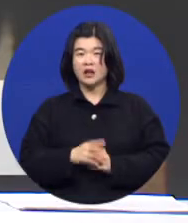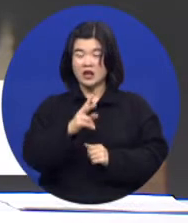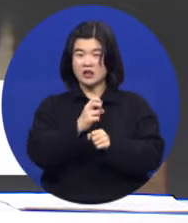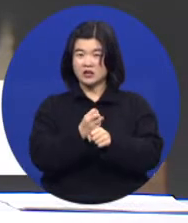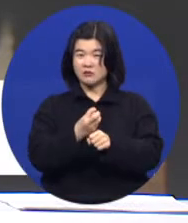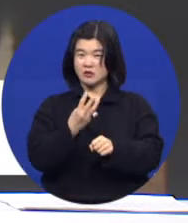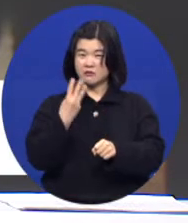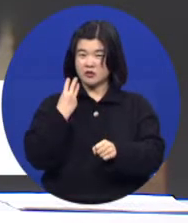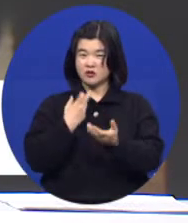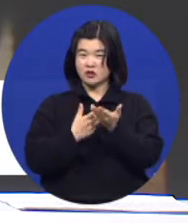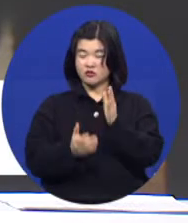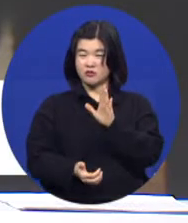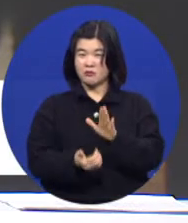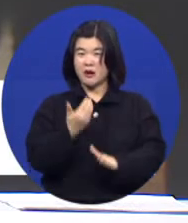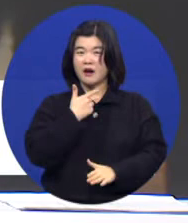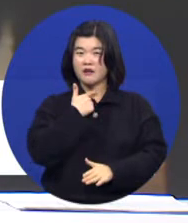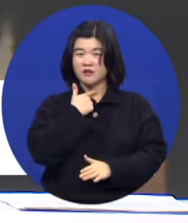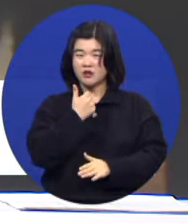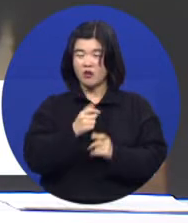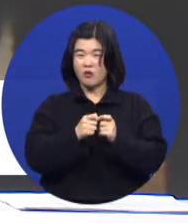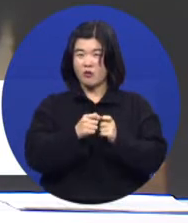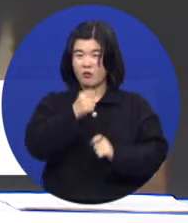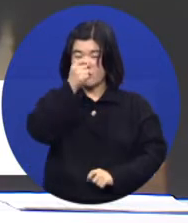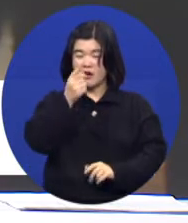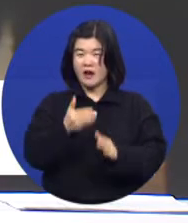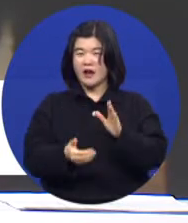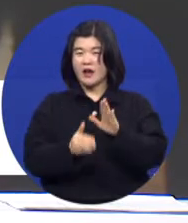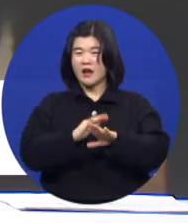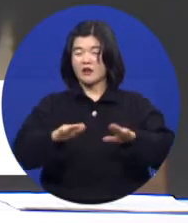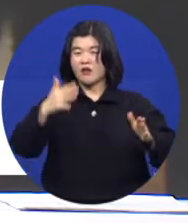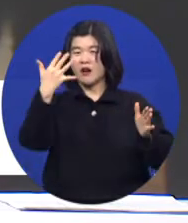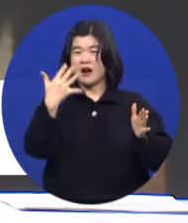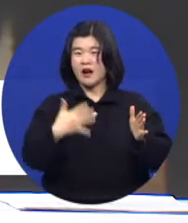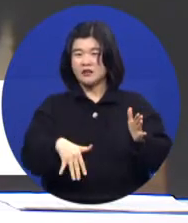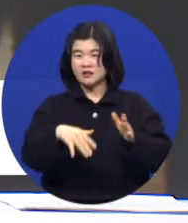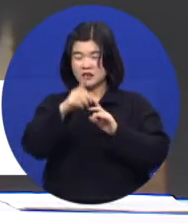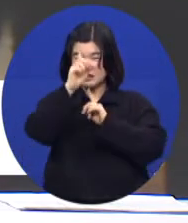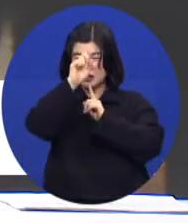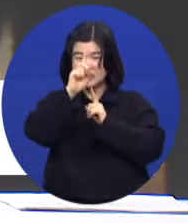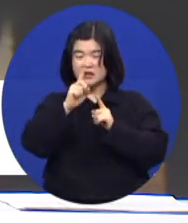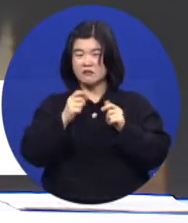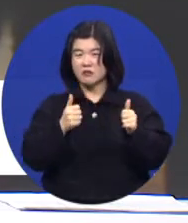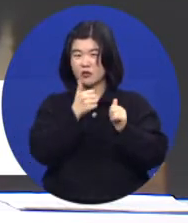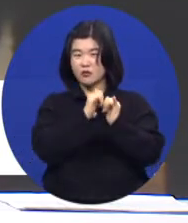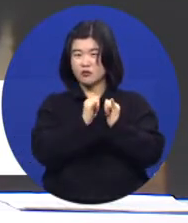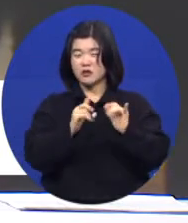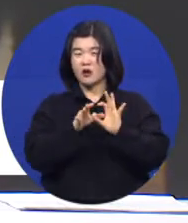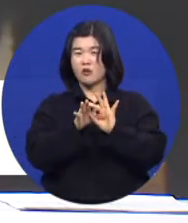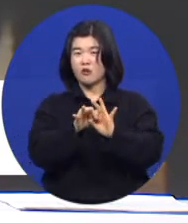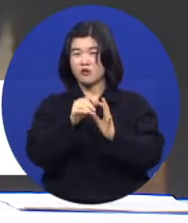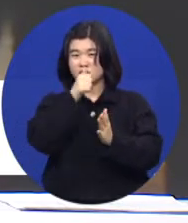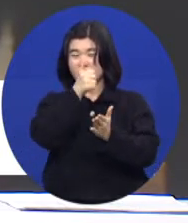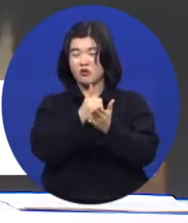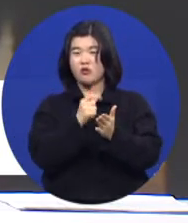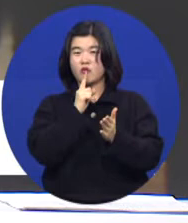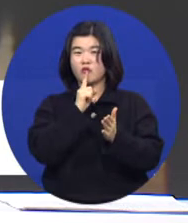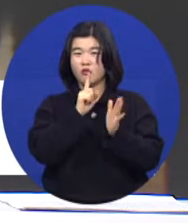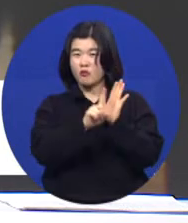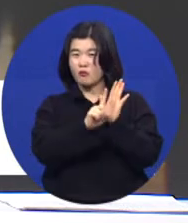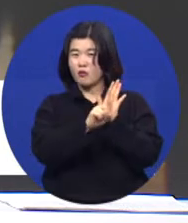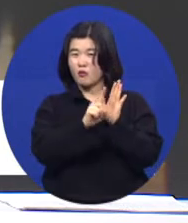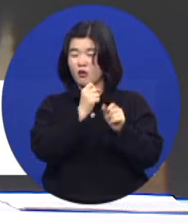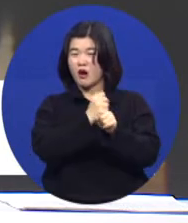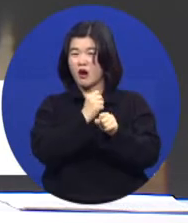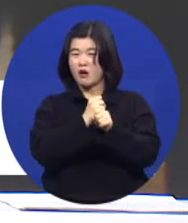23년 전 제주에서 발생한 장기 미제 사건인 이승용 변호사 살해 사건의 범행을 공모하고 살해한 혐의